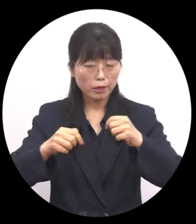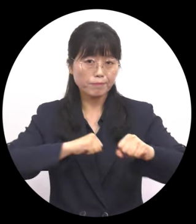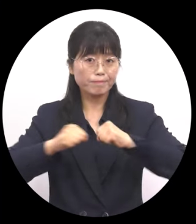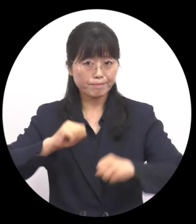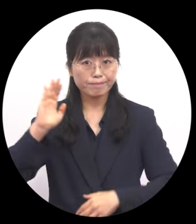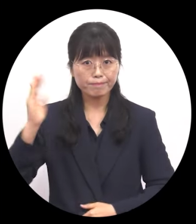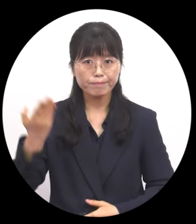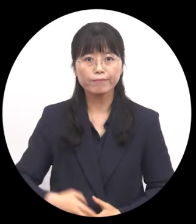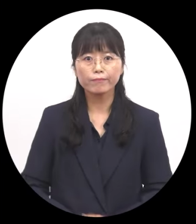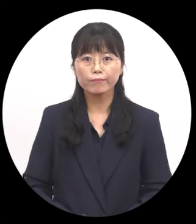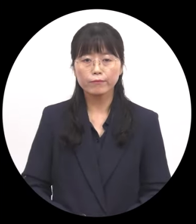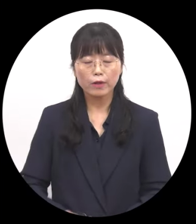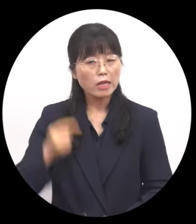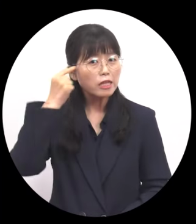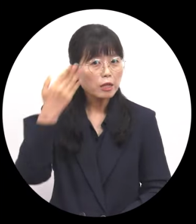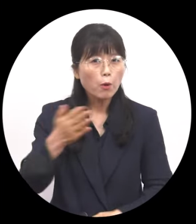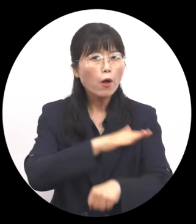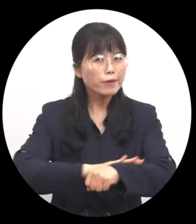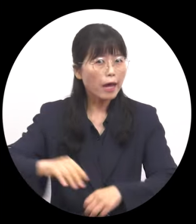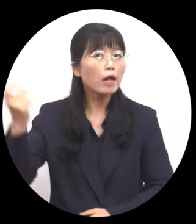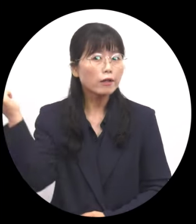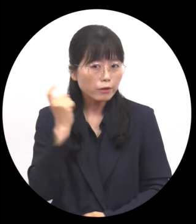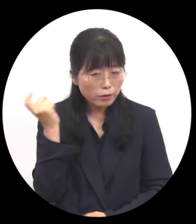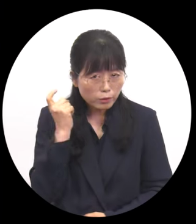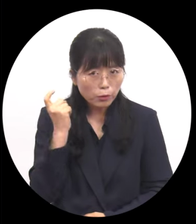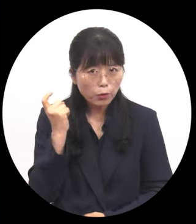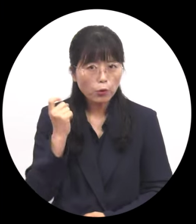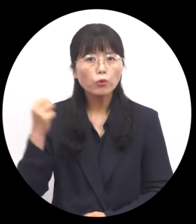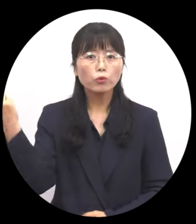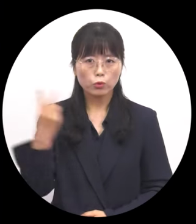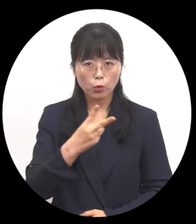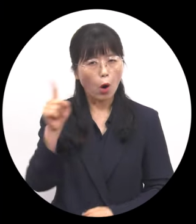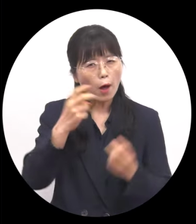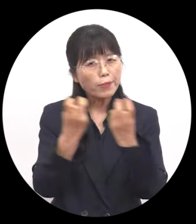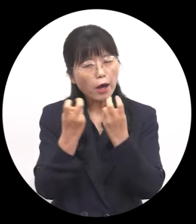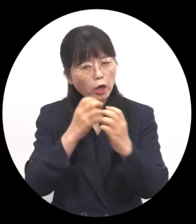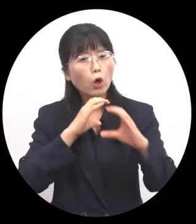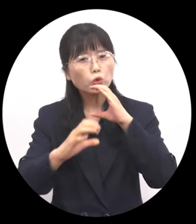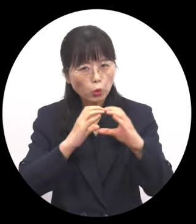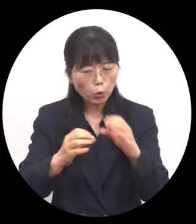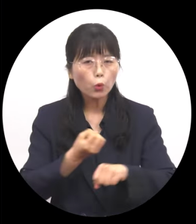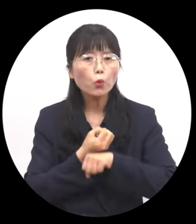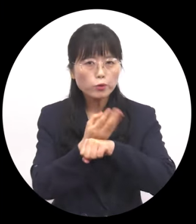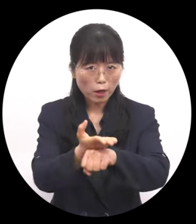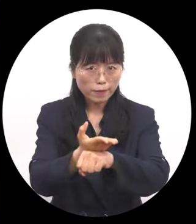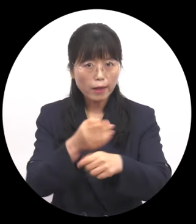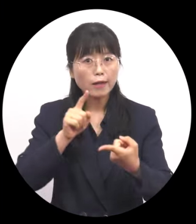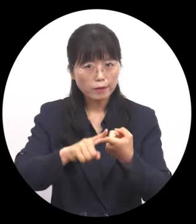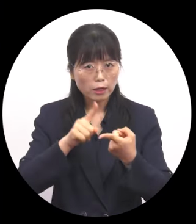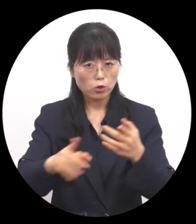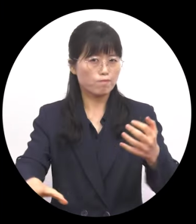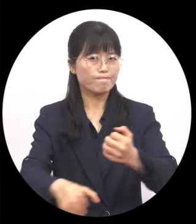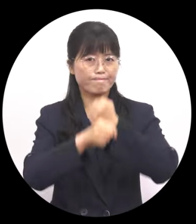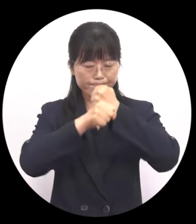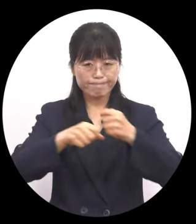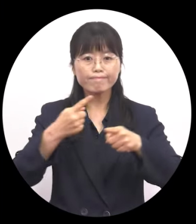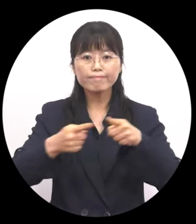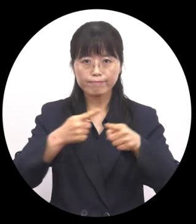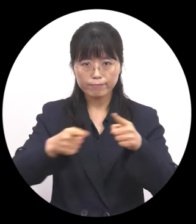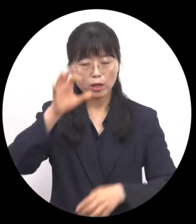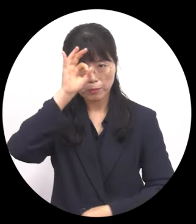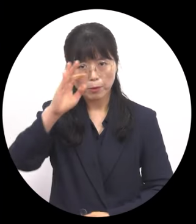됩니다. 질문을 잘 들으시고 그 다음에 어떻게 소통하고 전달하는지 부분도 종합적으로